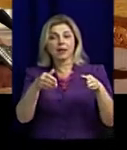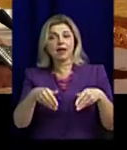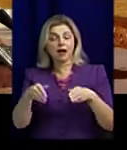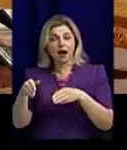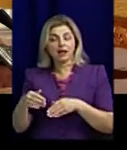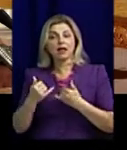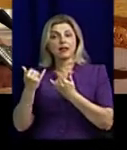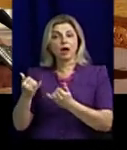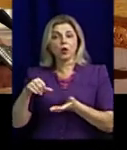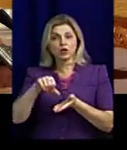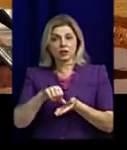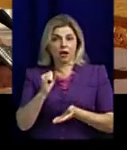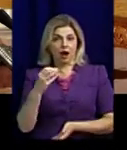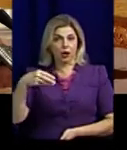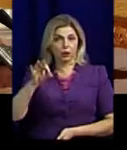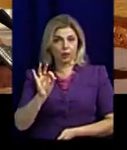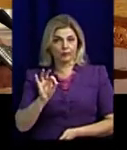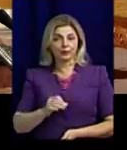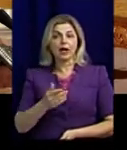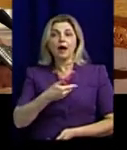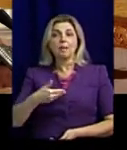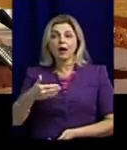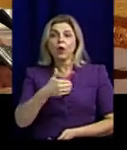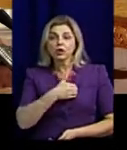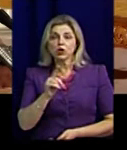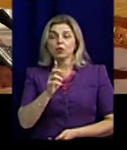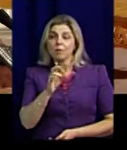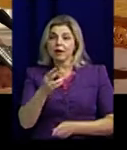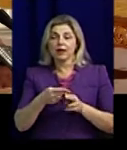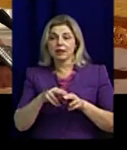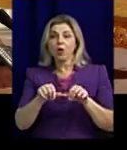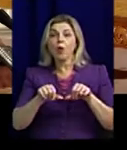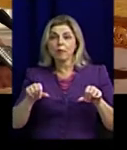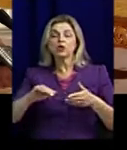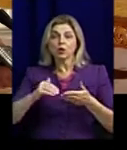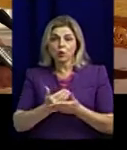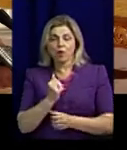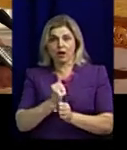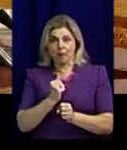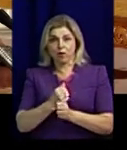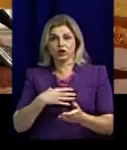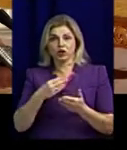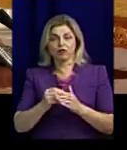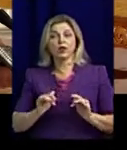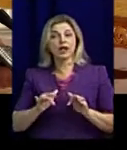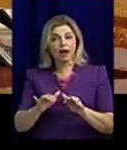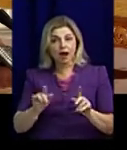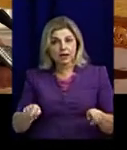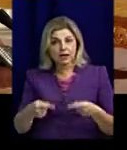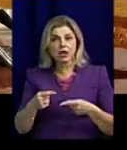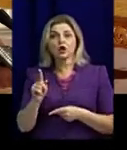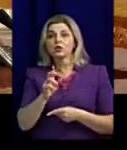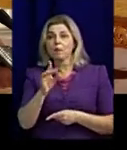для учасників АТО. Ми хотіли, щоб ця комісія знову відновила свою діяльність, а також, щоб в